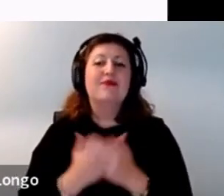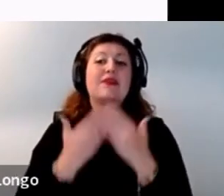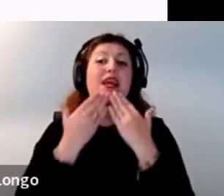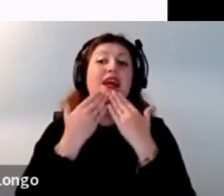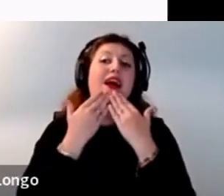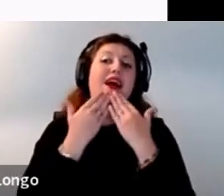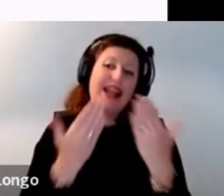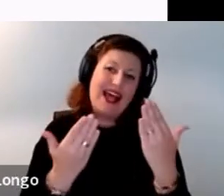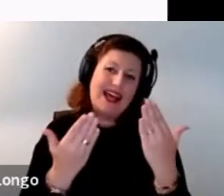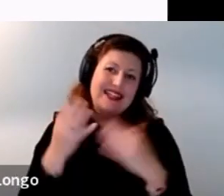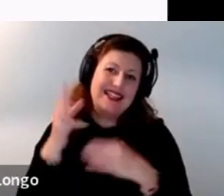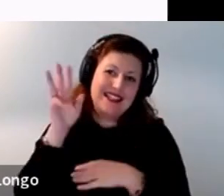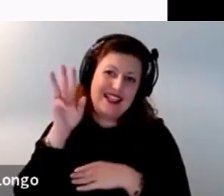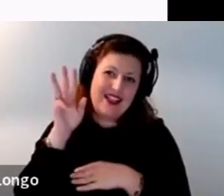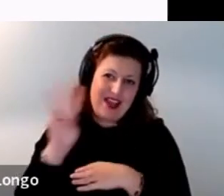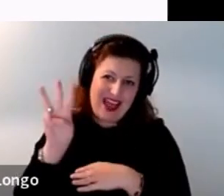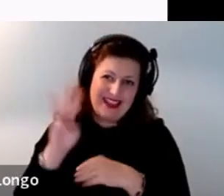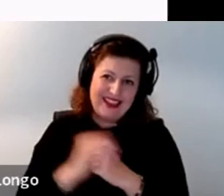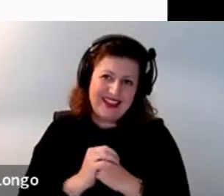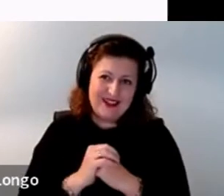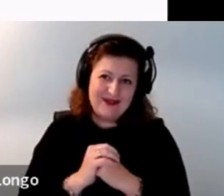Grazie Walter.